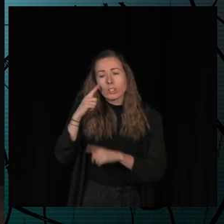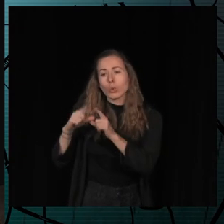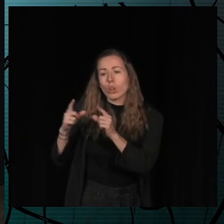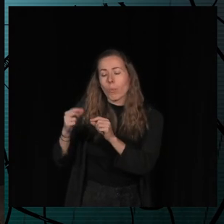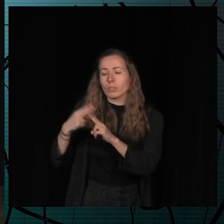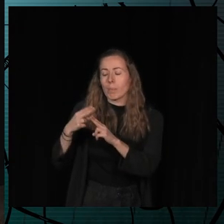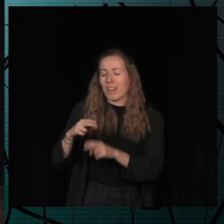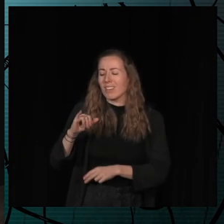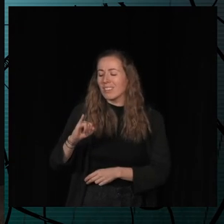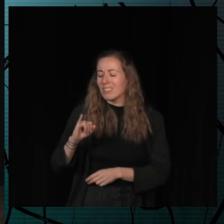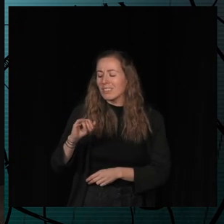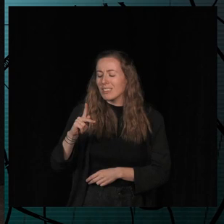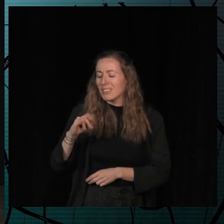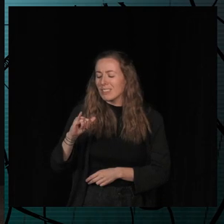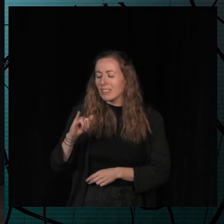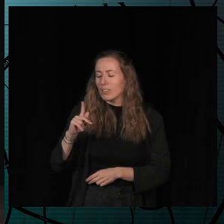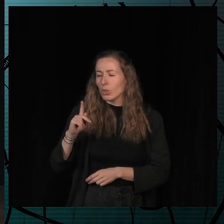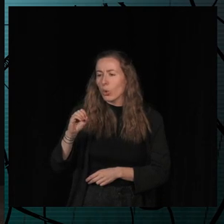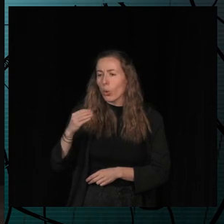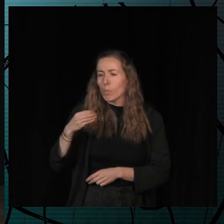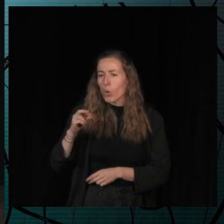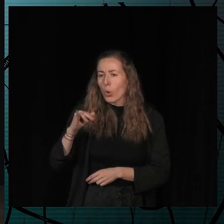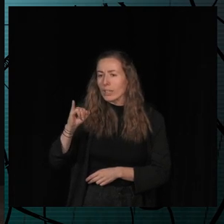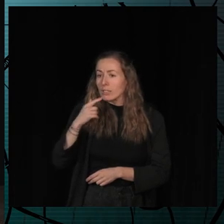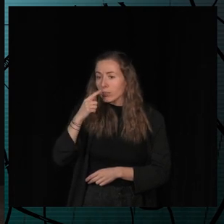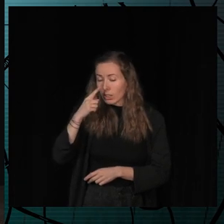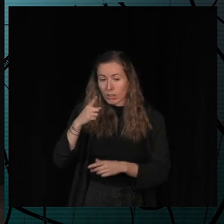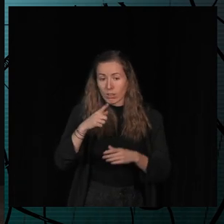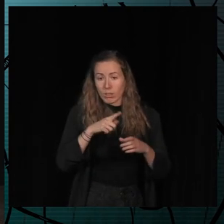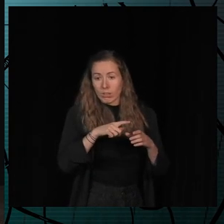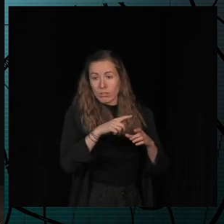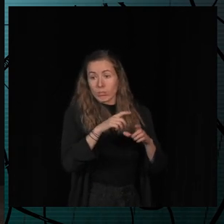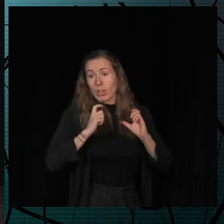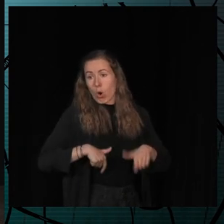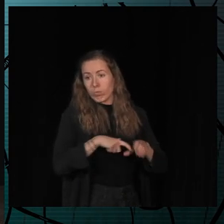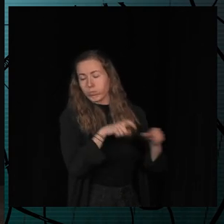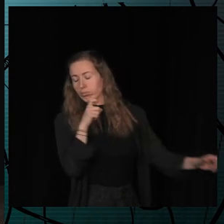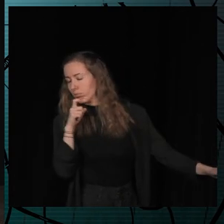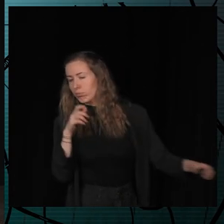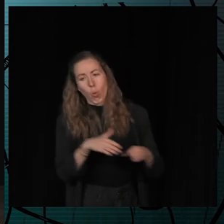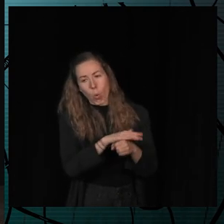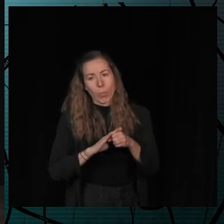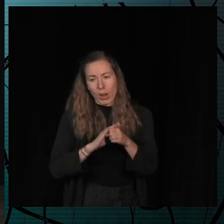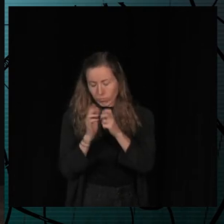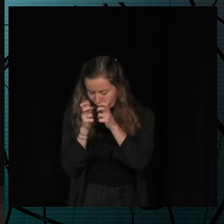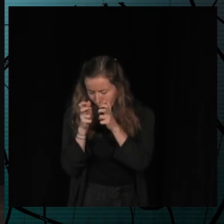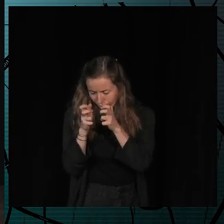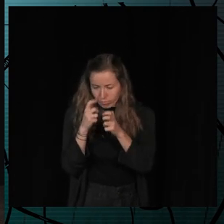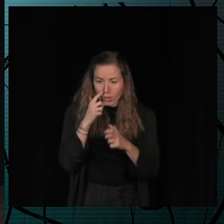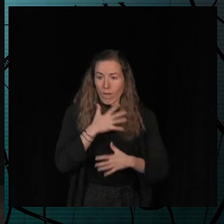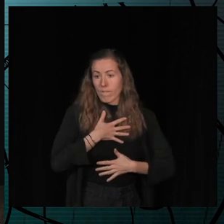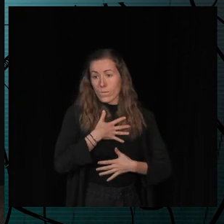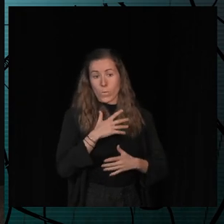ikikomori euh donc c'est des jeunes qui sont en total décrochage scolaire euh en effet phobie